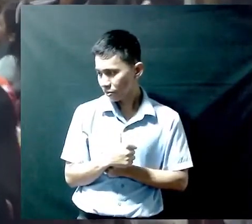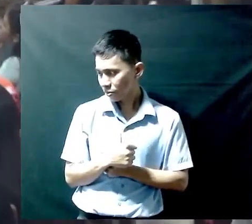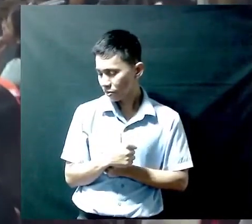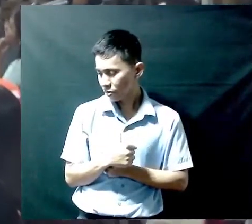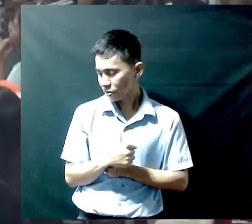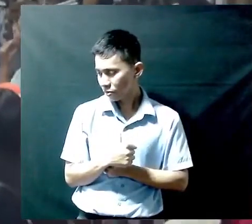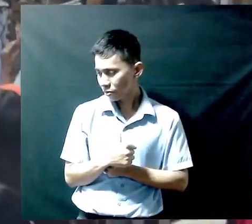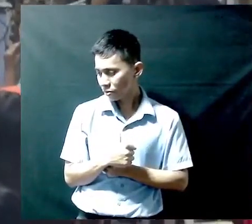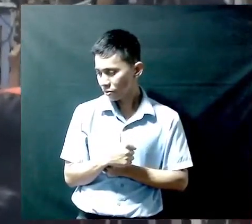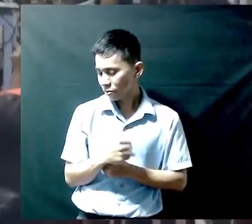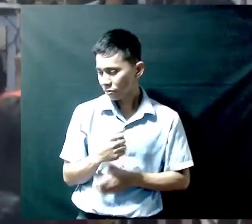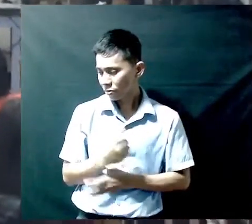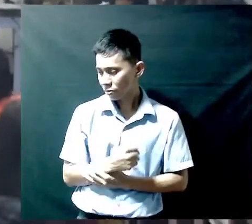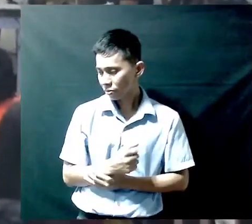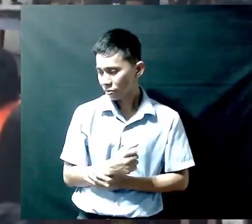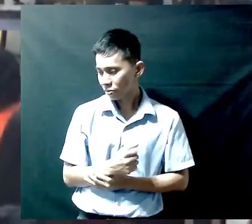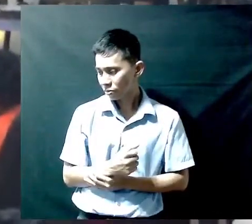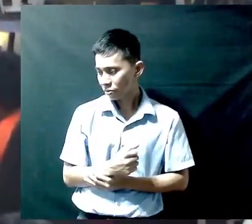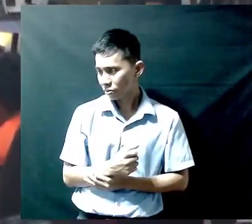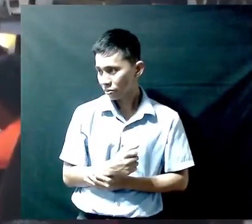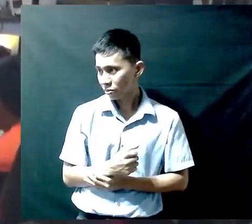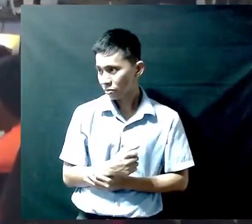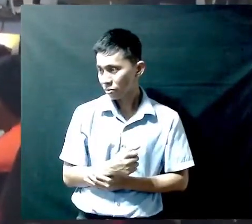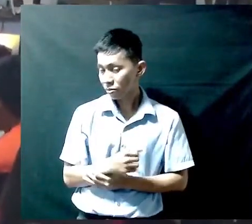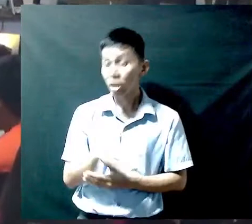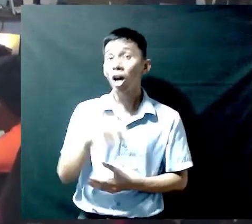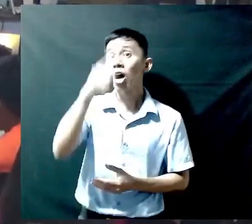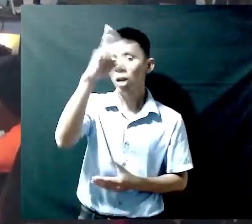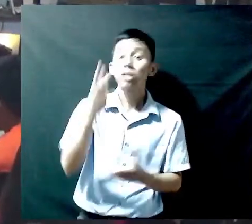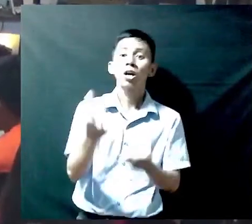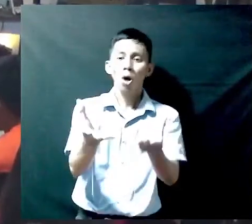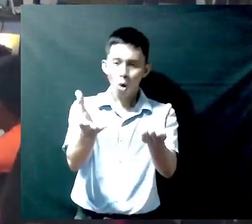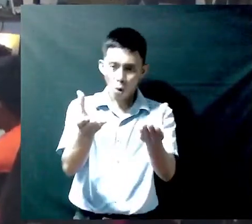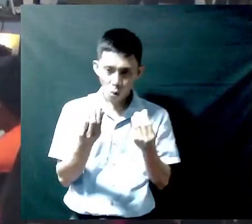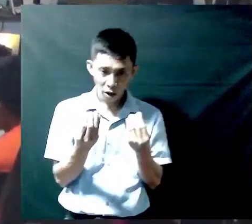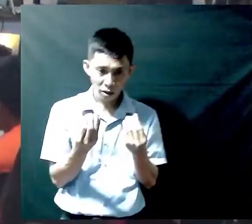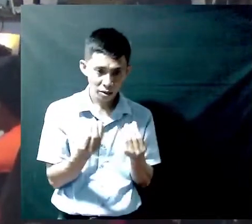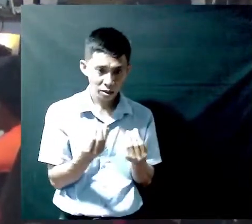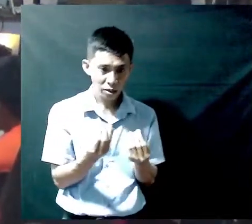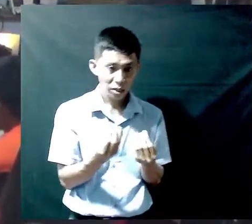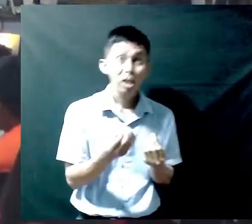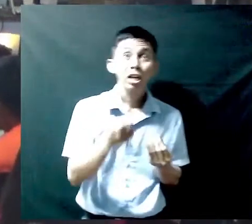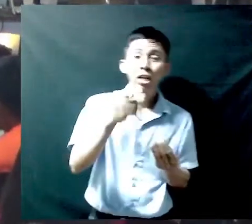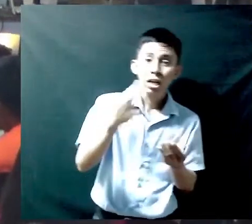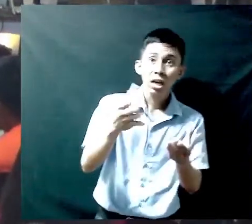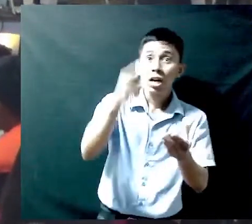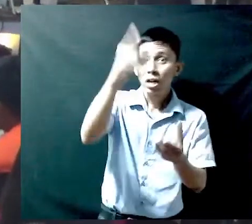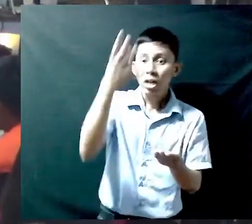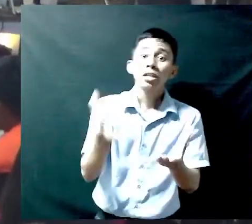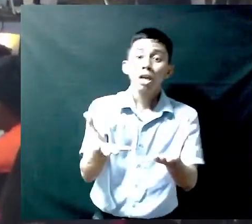Pero walang kwenta yun eh. Ang gusto ni Lord, ako gagawa, hindi ikaw. Ako